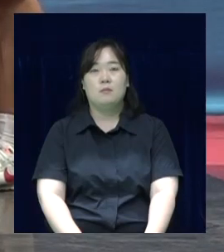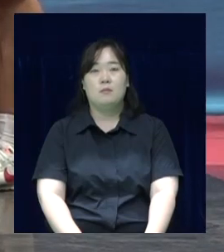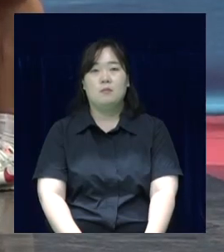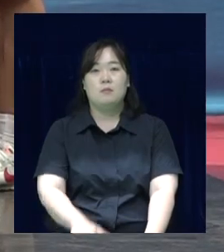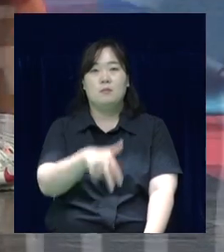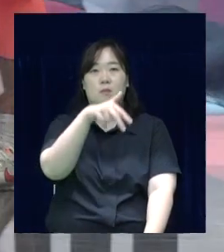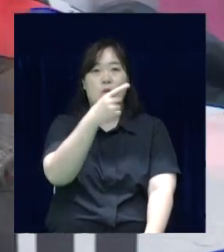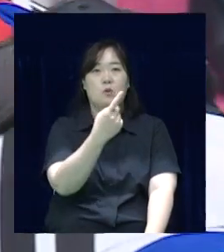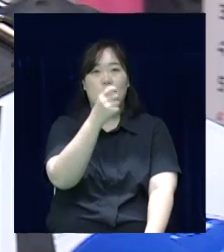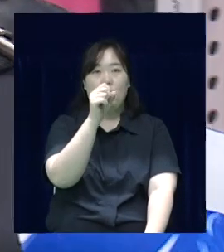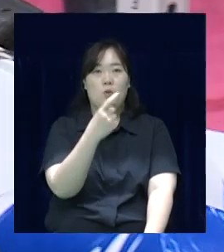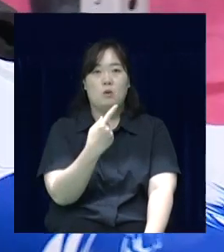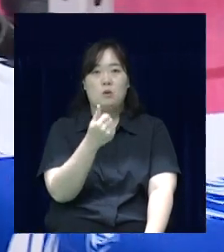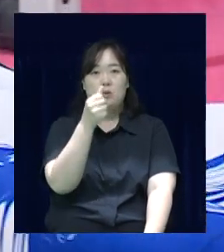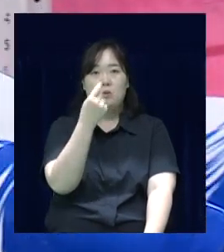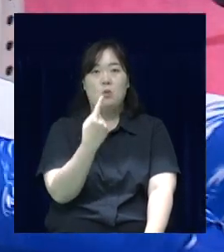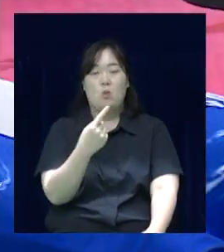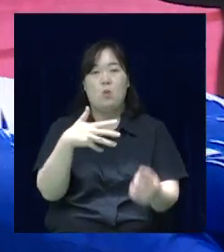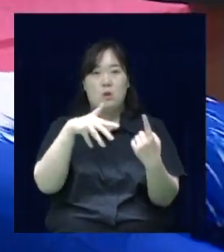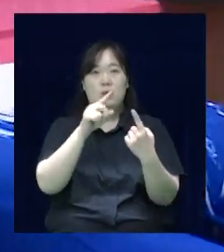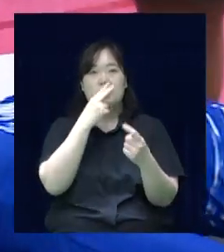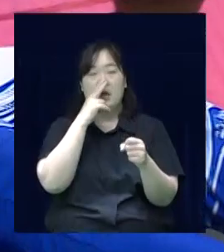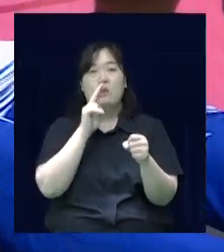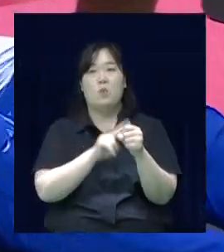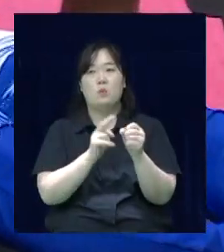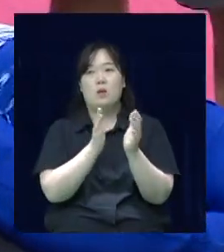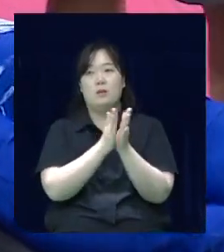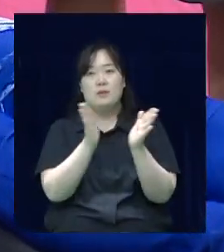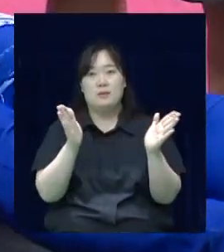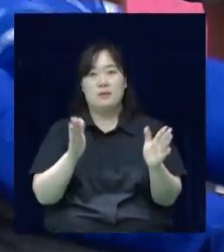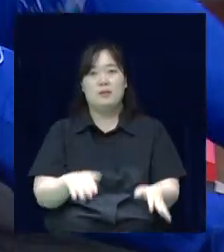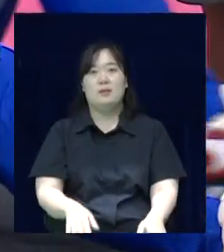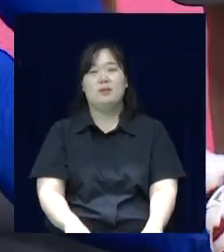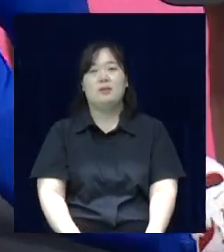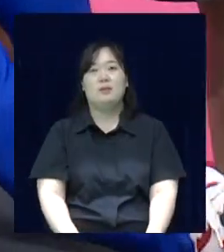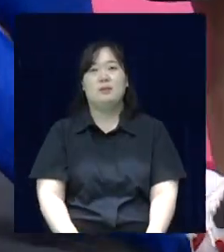조은호 선수의 1차 시도 이어지고 있습니다.